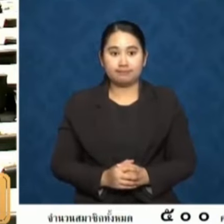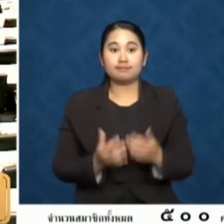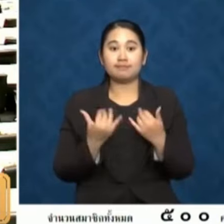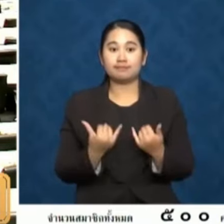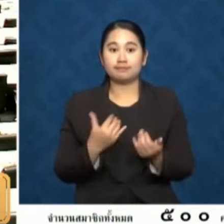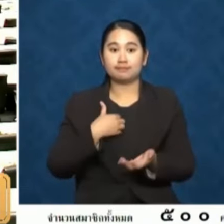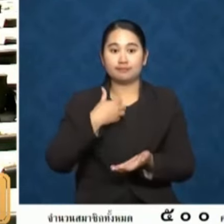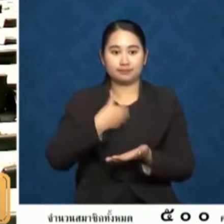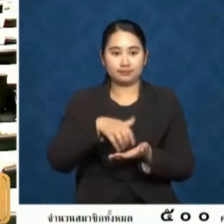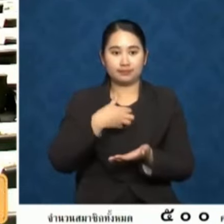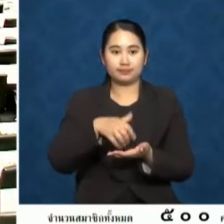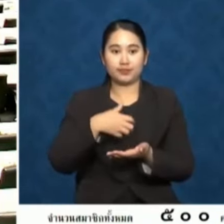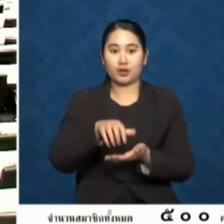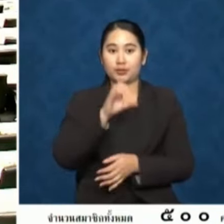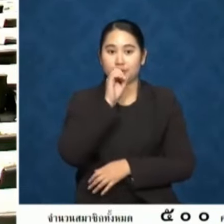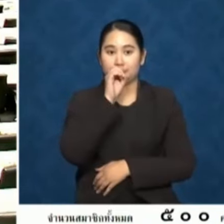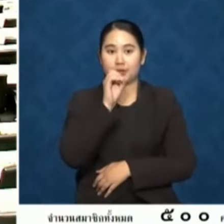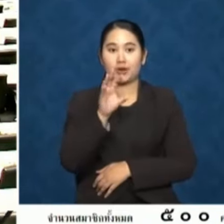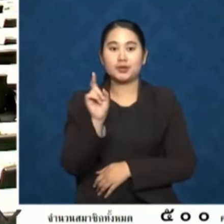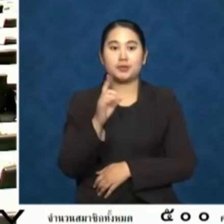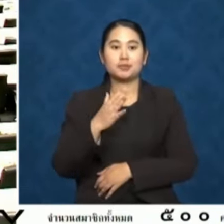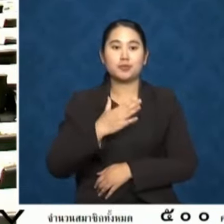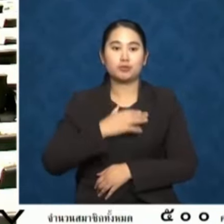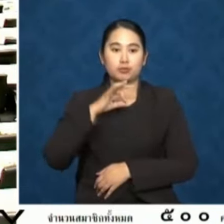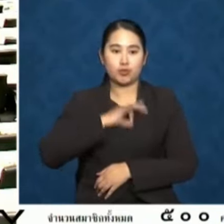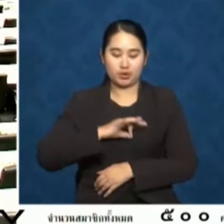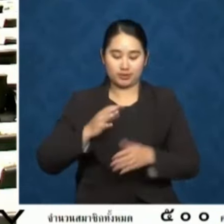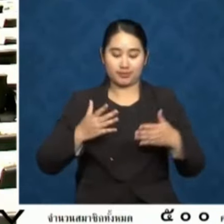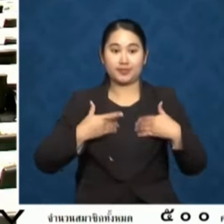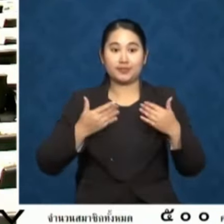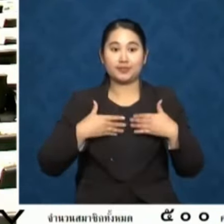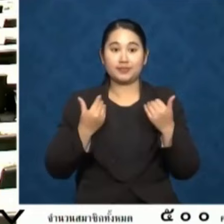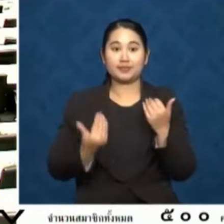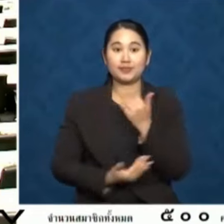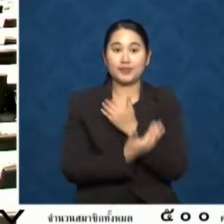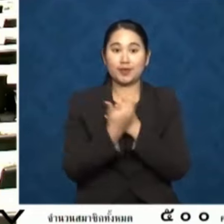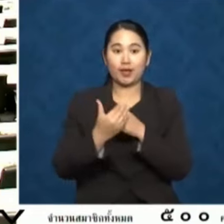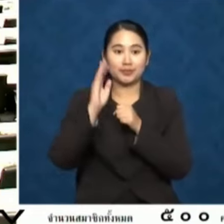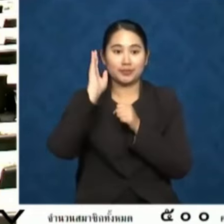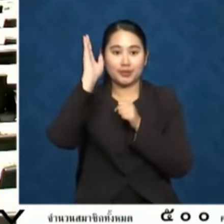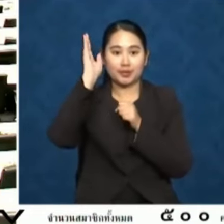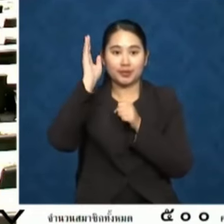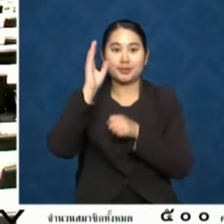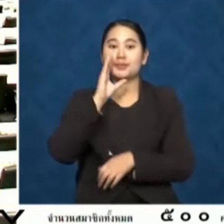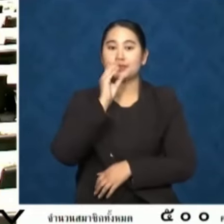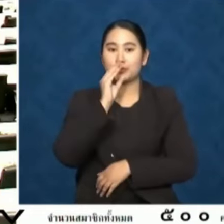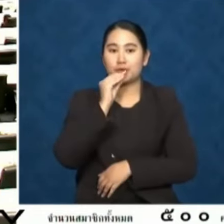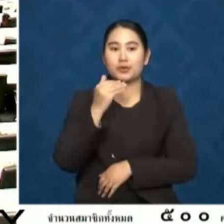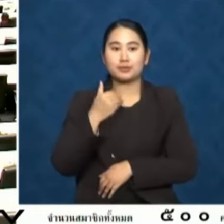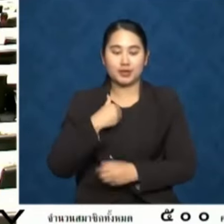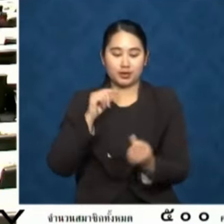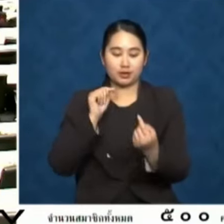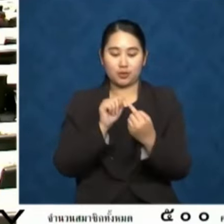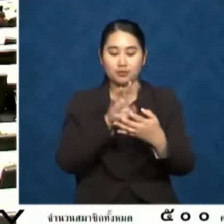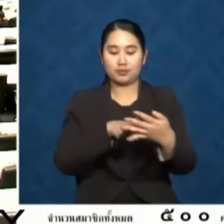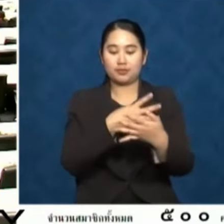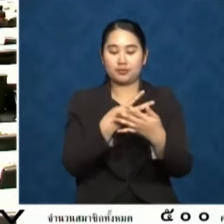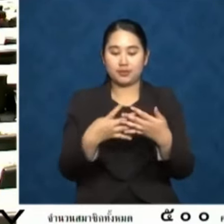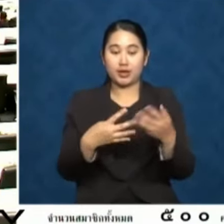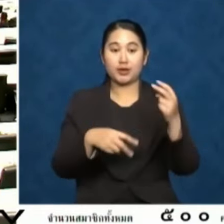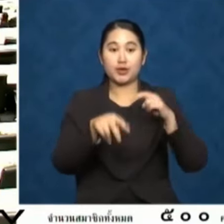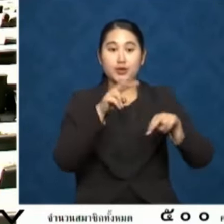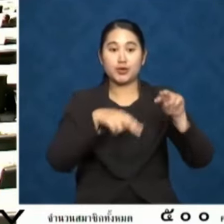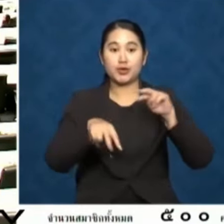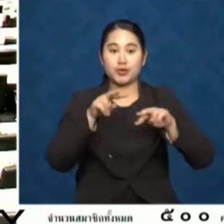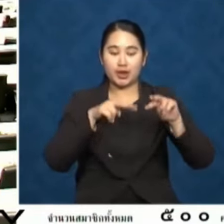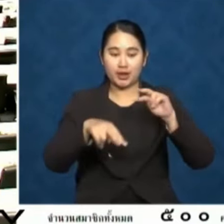อนว่าผมดีใจมากที่มีโอกาสได้พูดในเรื่องนี้เกี่ยวกับเรื่องมาตรการรักษาความปลอดภั